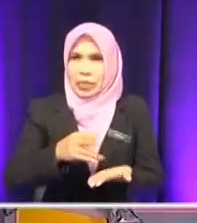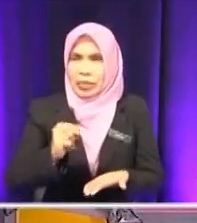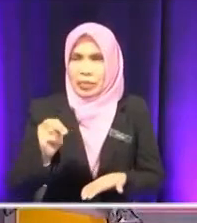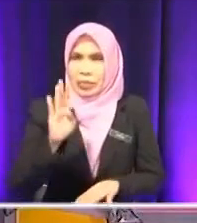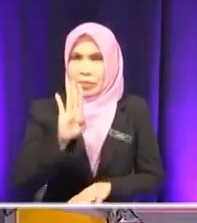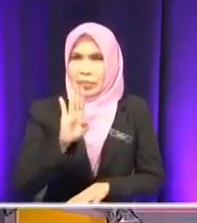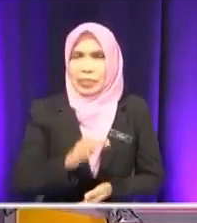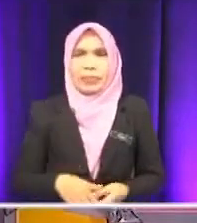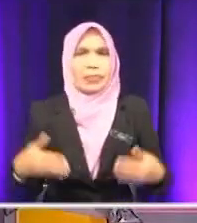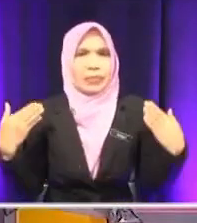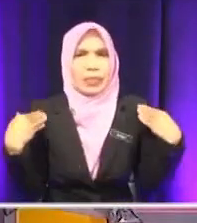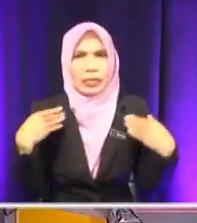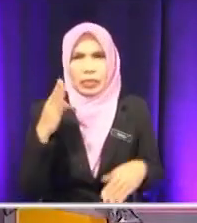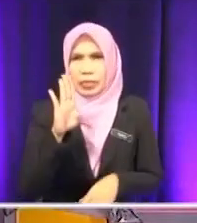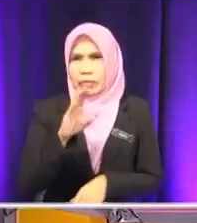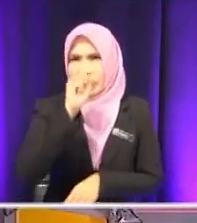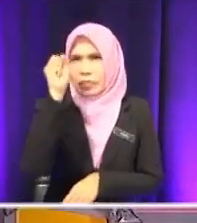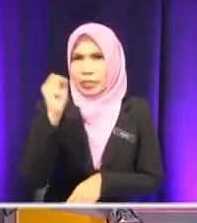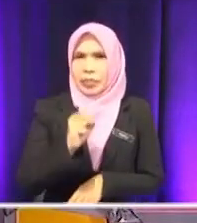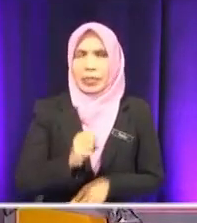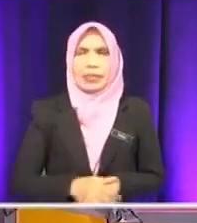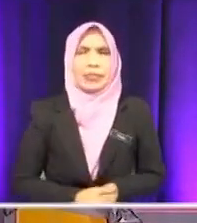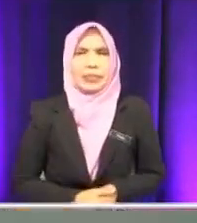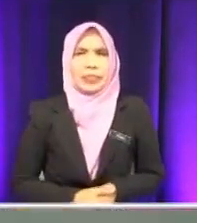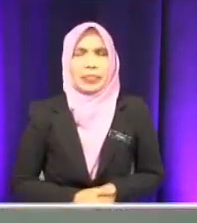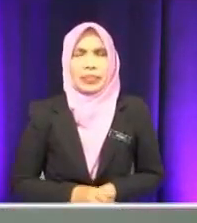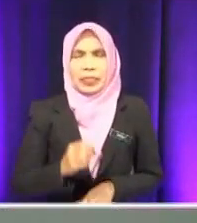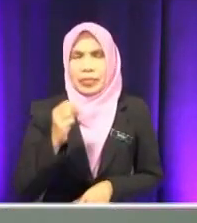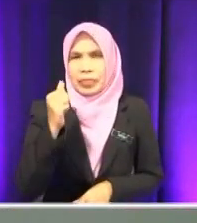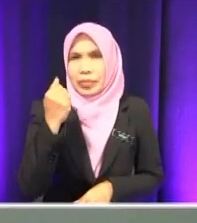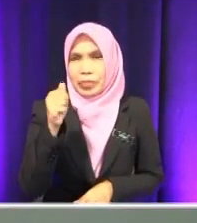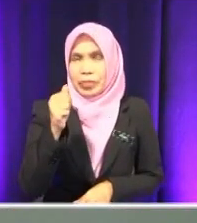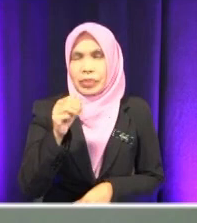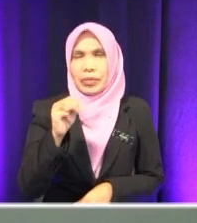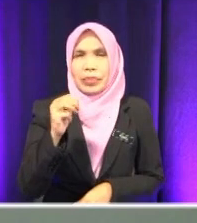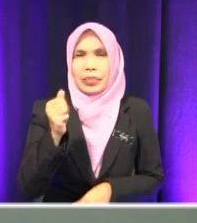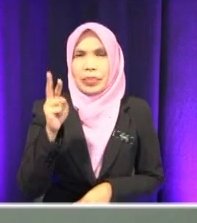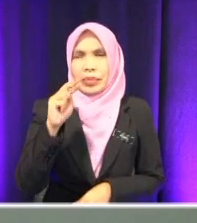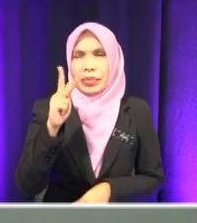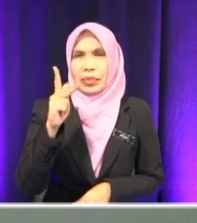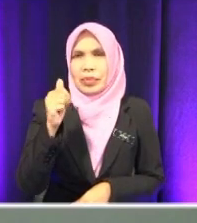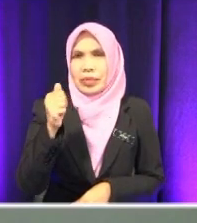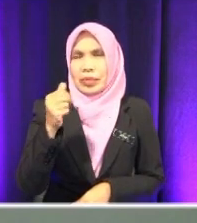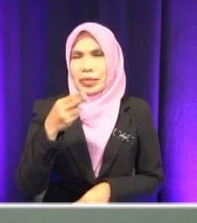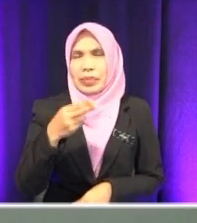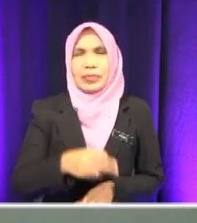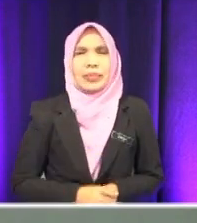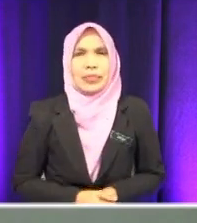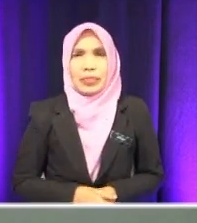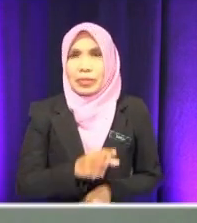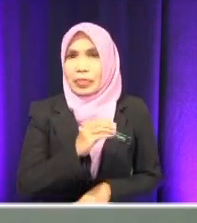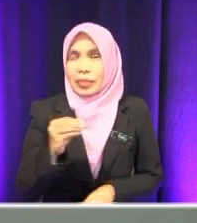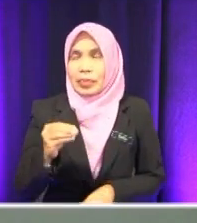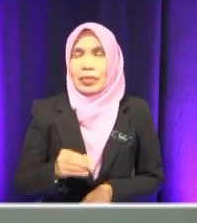B Ini dia ada 4 soal lain ya 4 soal lain 10 markah dua soal dan 15 markah dua soal lain Jadi kita akan